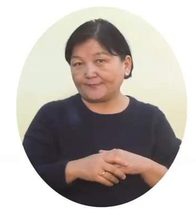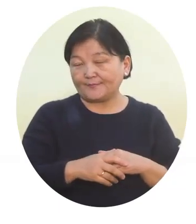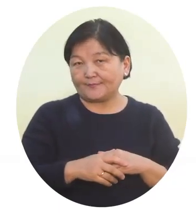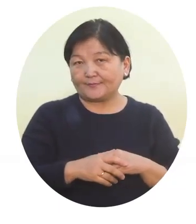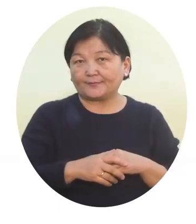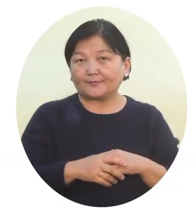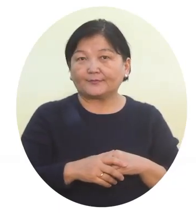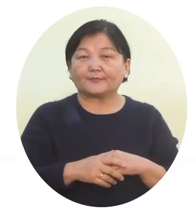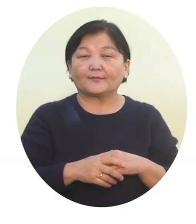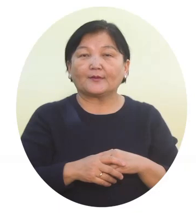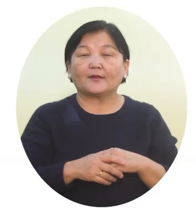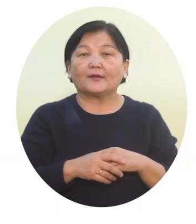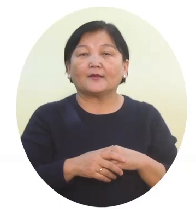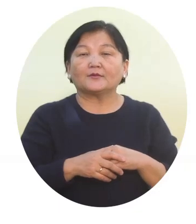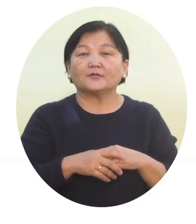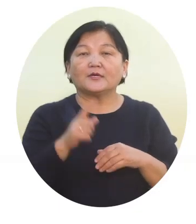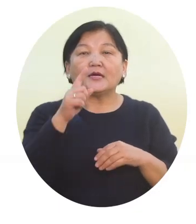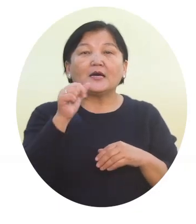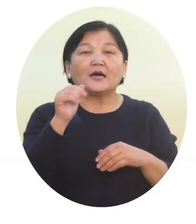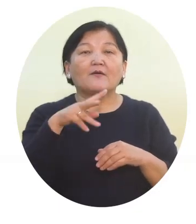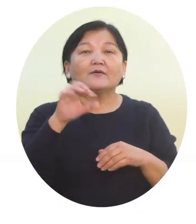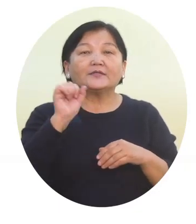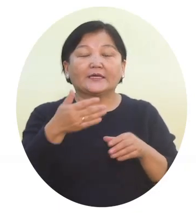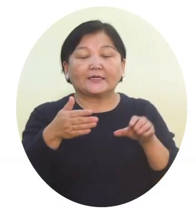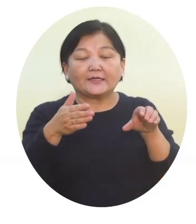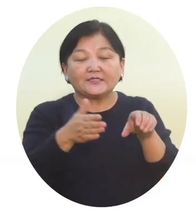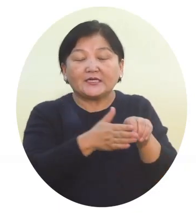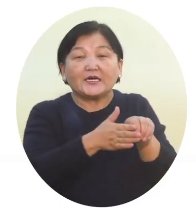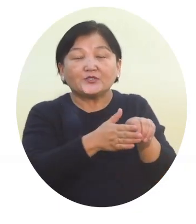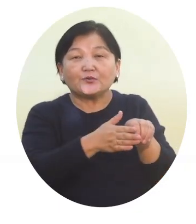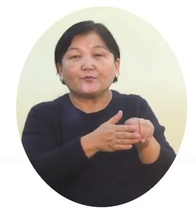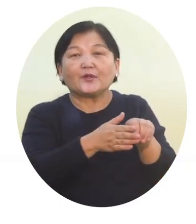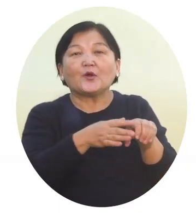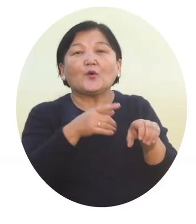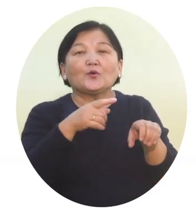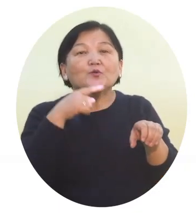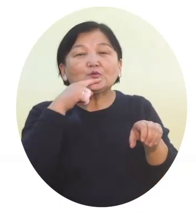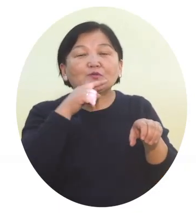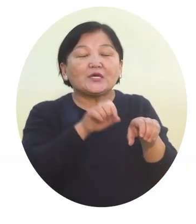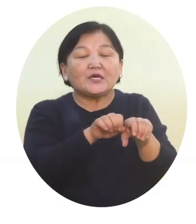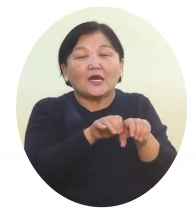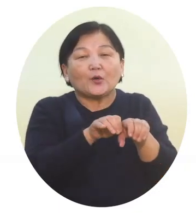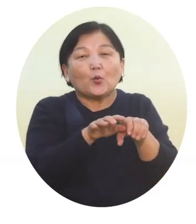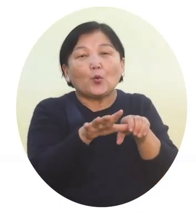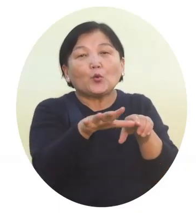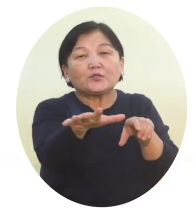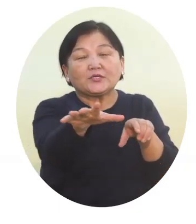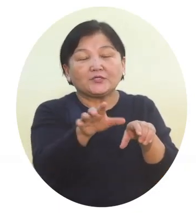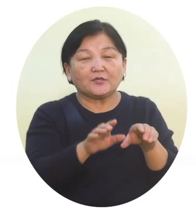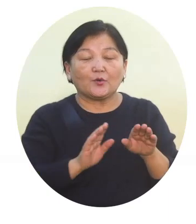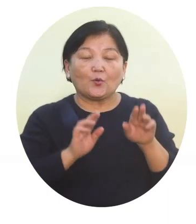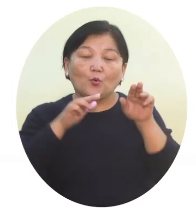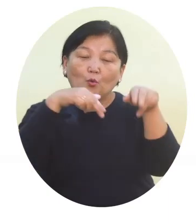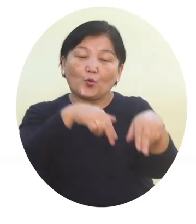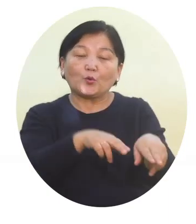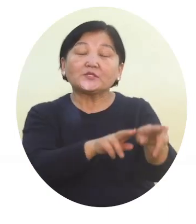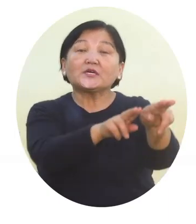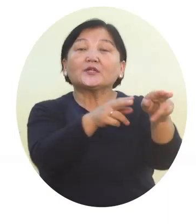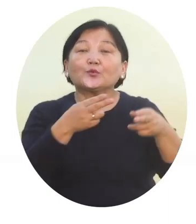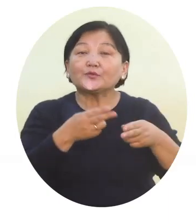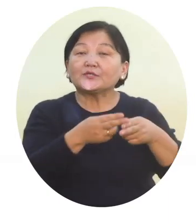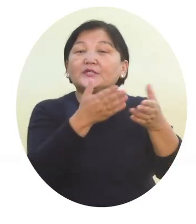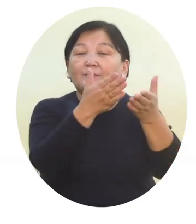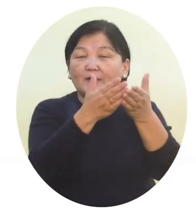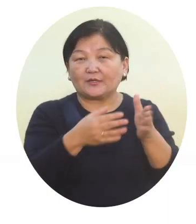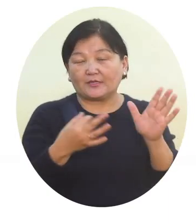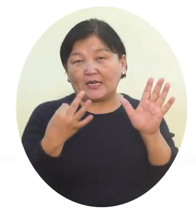За энэ хавхлаг гэдэг ага бүтц маань болохоор зэрэг цусыг урсахад тусалдаг бүтц байгаа. За энэ тухай бид нар 8 дугаар ангитаа дахин үзэх